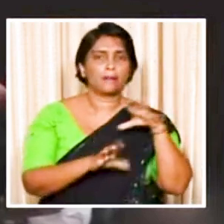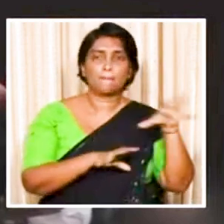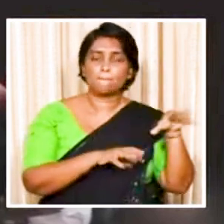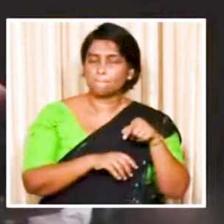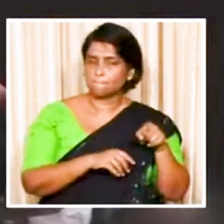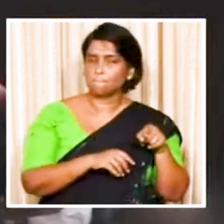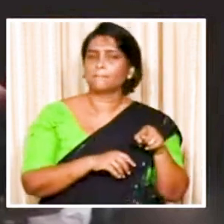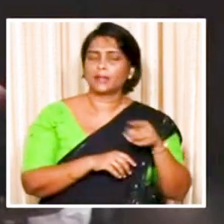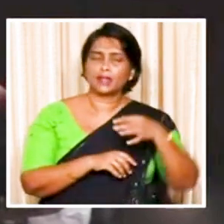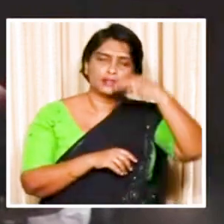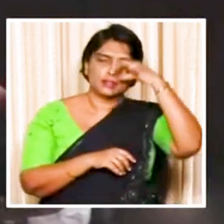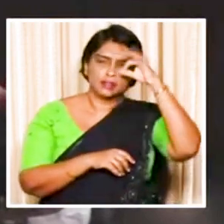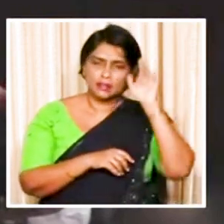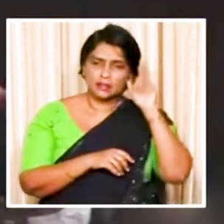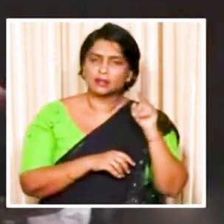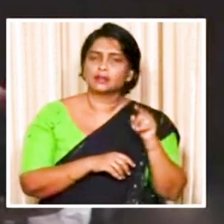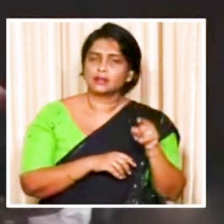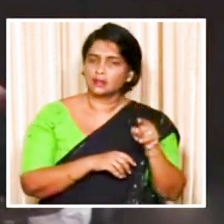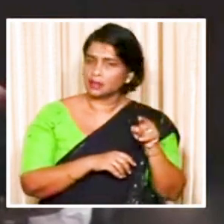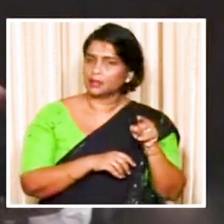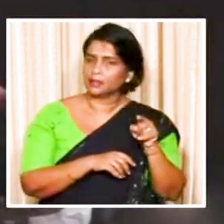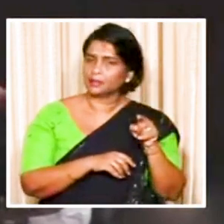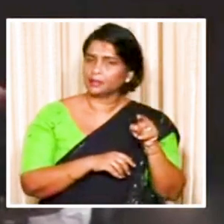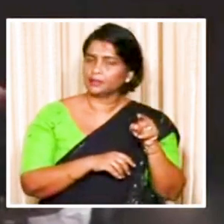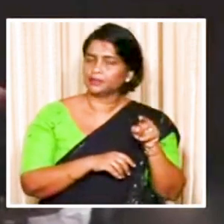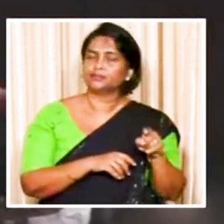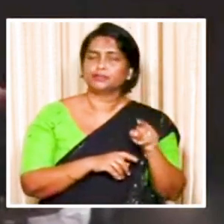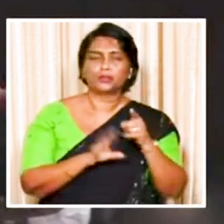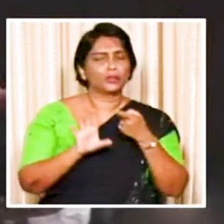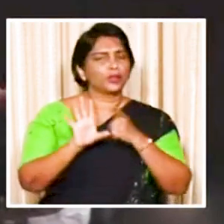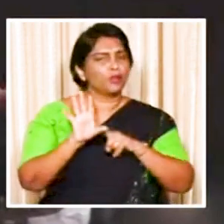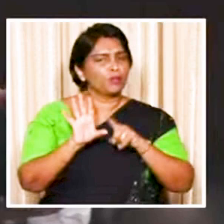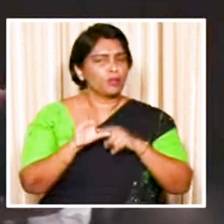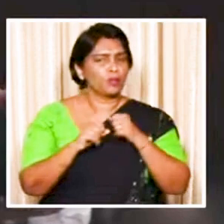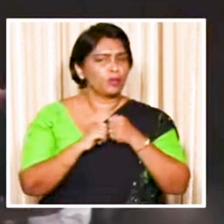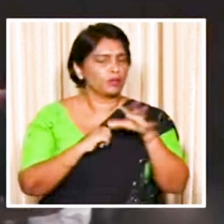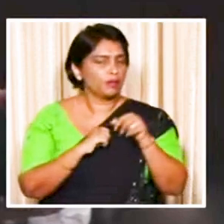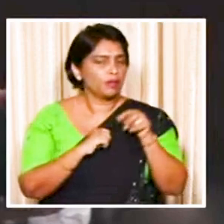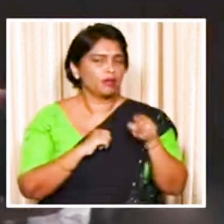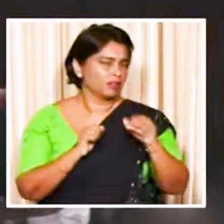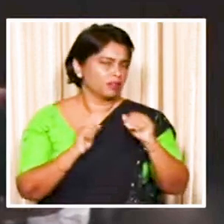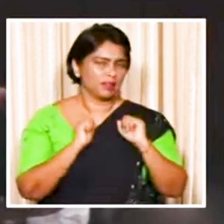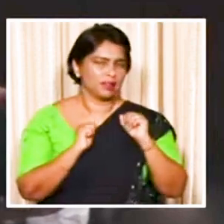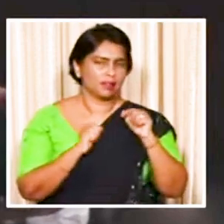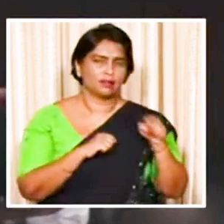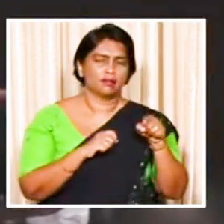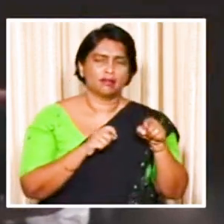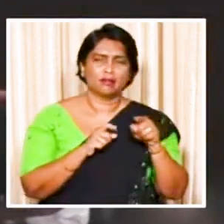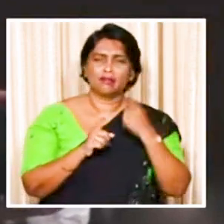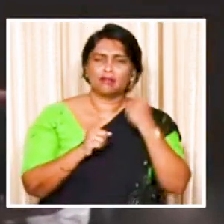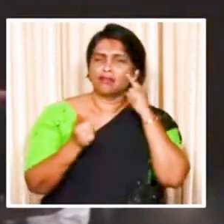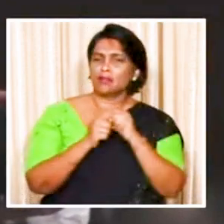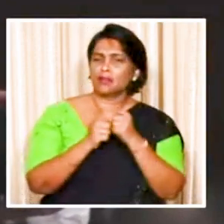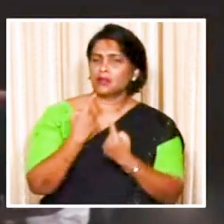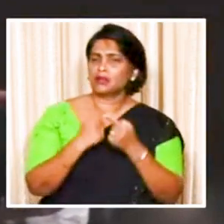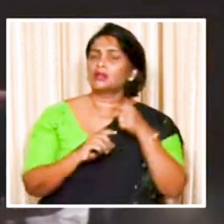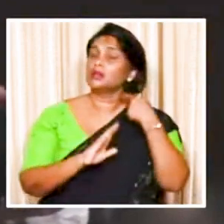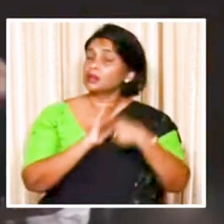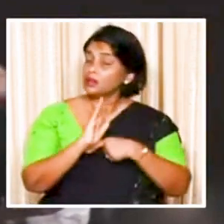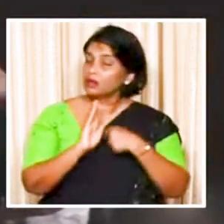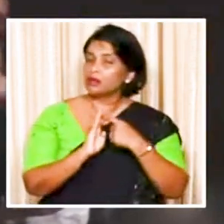கொடுத்து இந்த விவரங்களை எடுக்க வேண்டிய தேவை ஏன் வந்தது? இதனை உடன் நிறுத்தி நீங்கள் இந்த நாடு பூராக எவ்வாறு